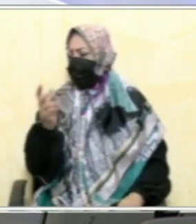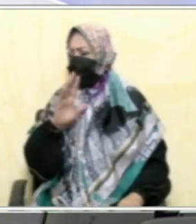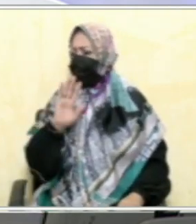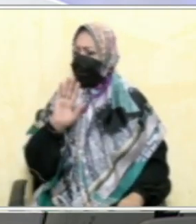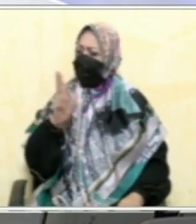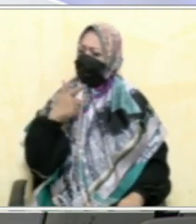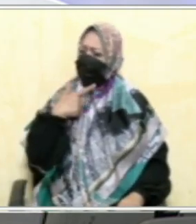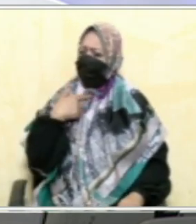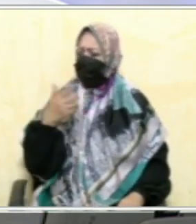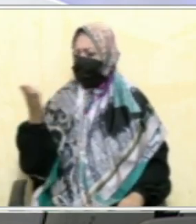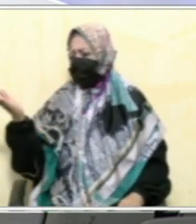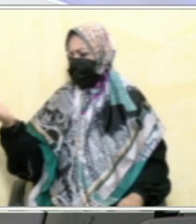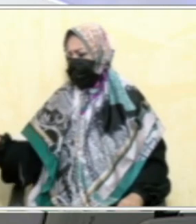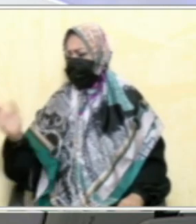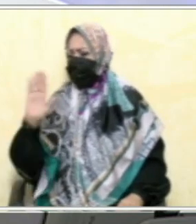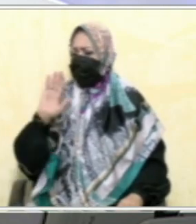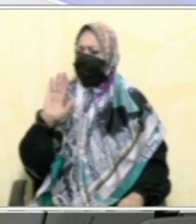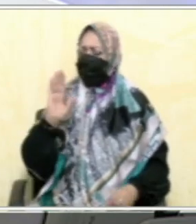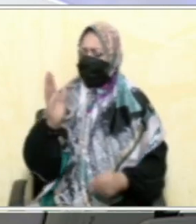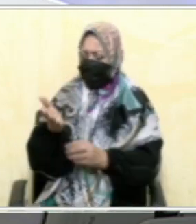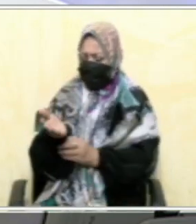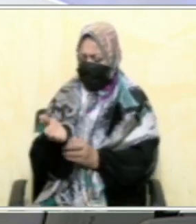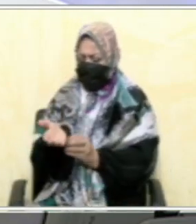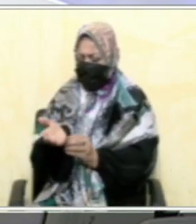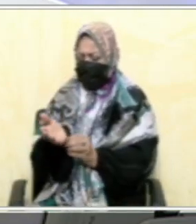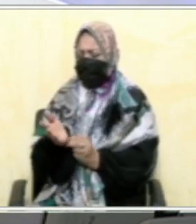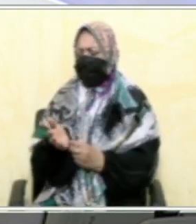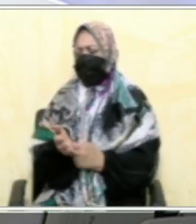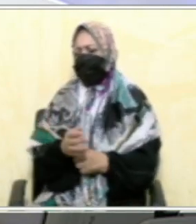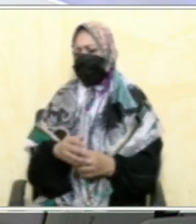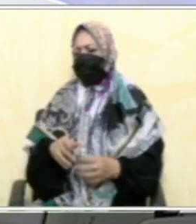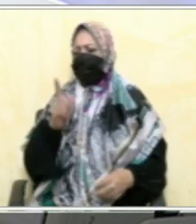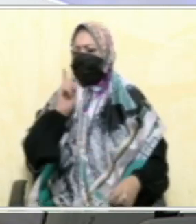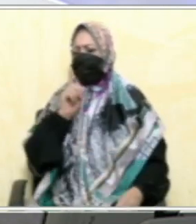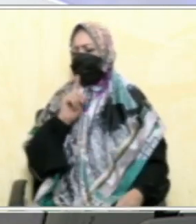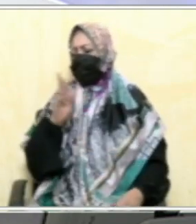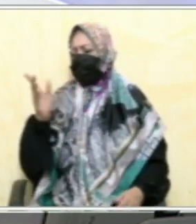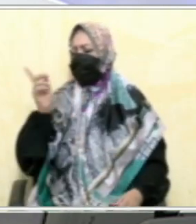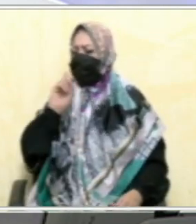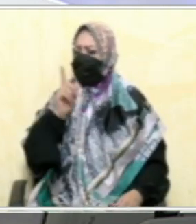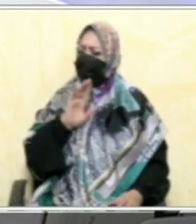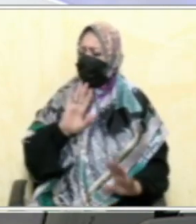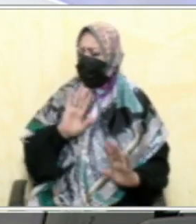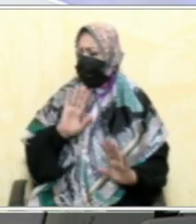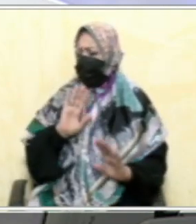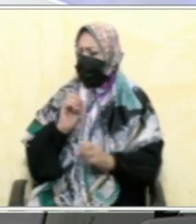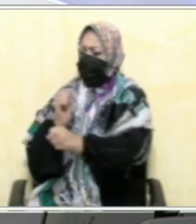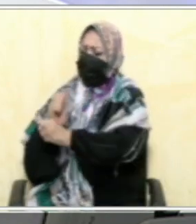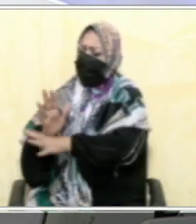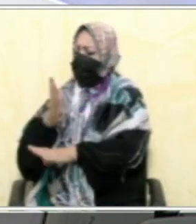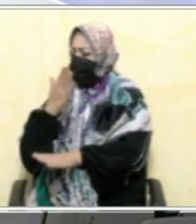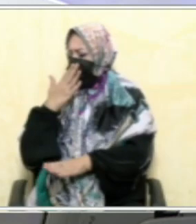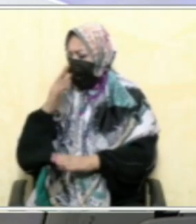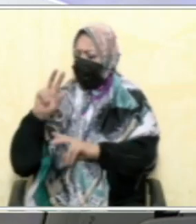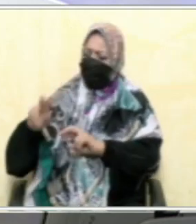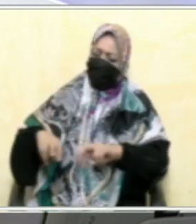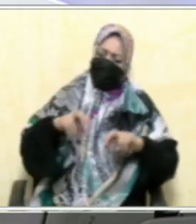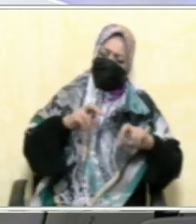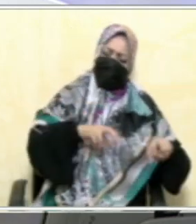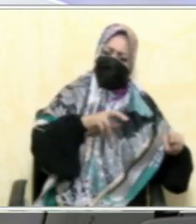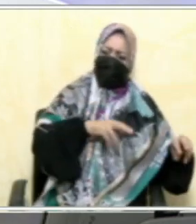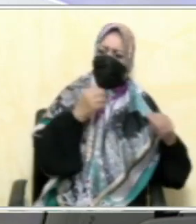أن تشتريها وتريد شاة سليمة وتريد أن تطبق السنة بحذافيرها، حيث